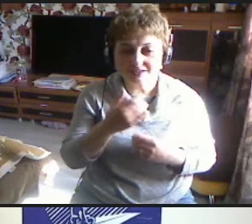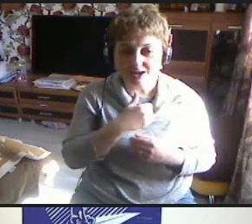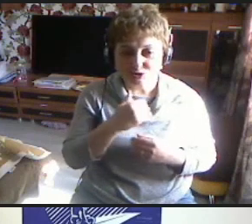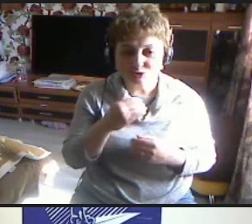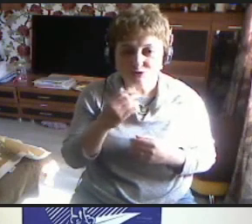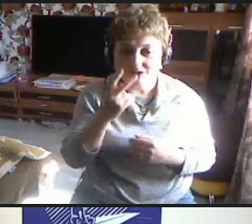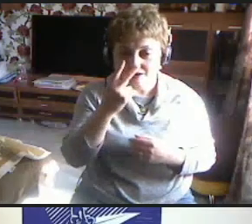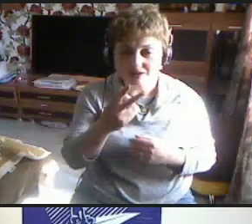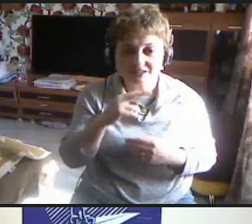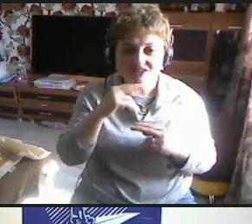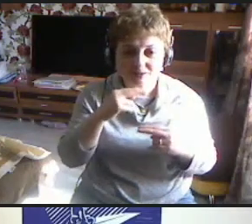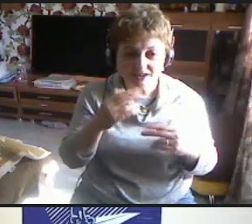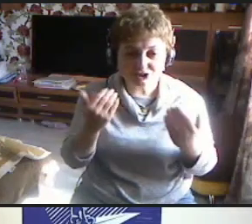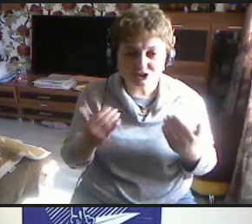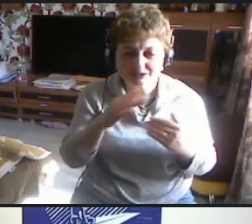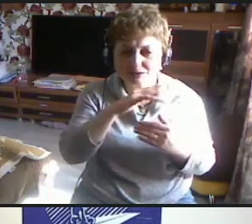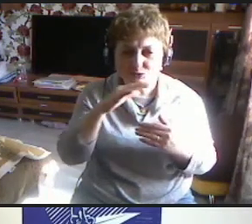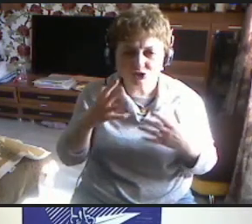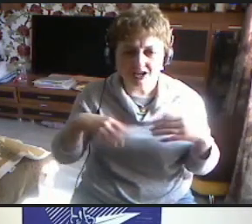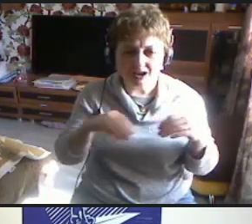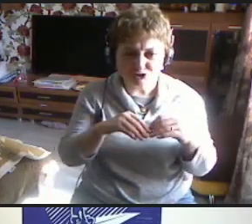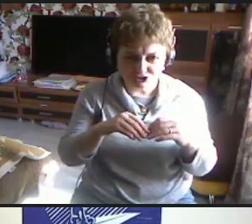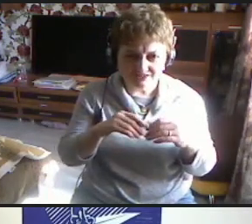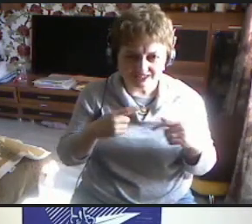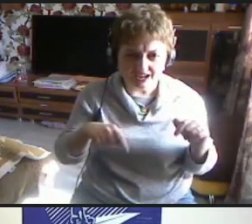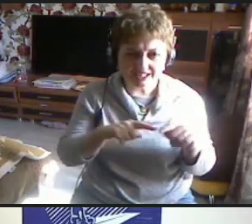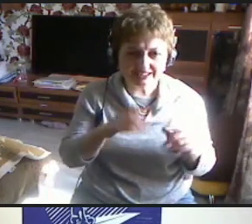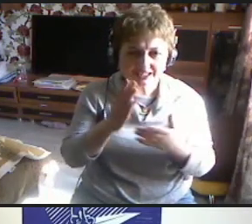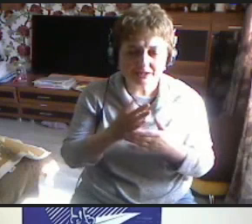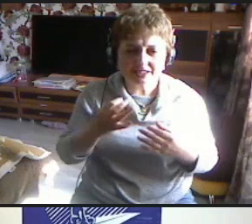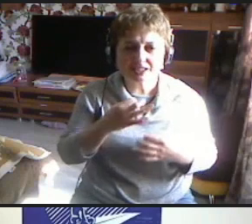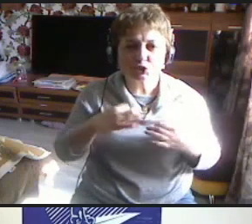сейчас многие общественные организации имеют юридическую